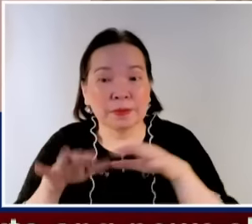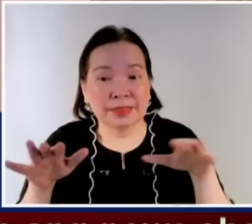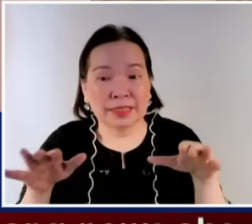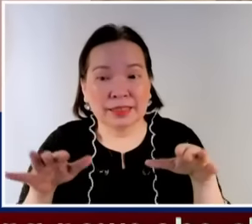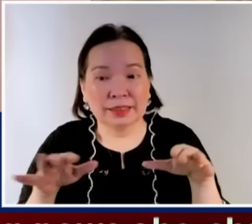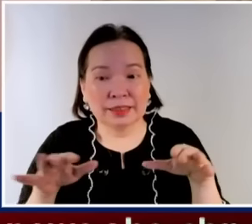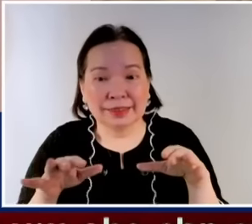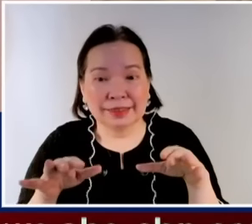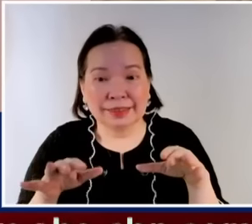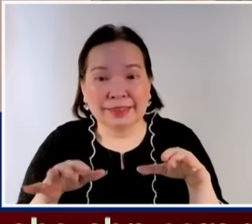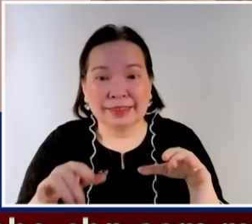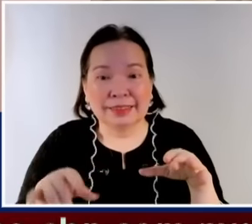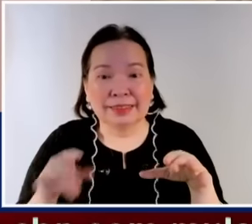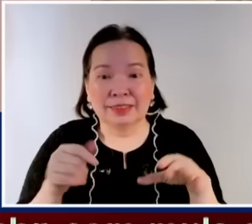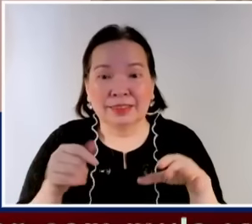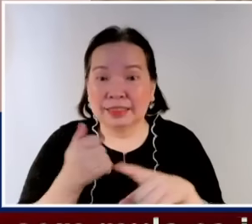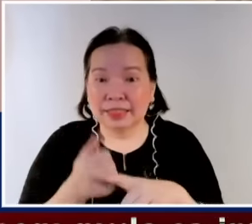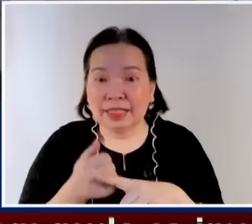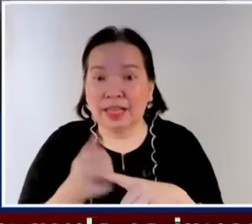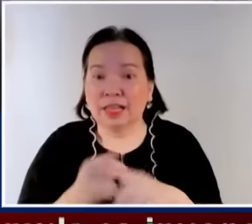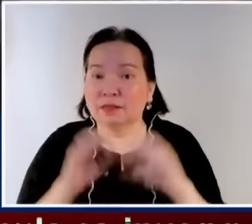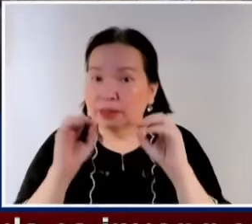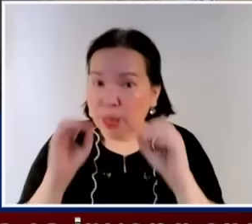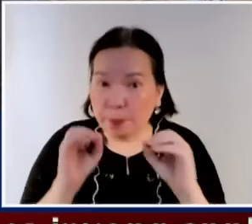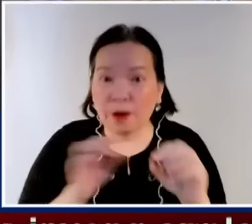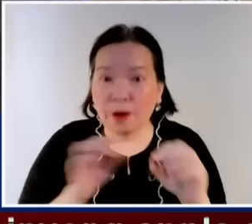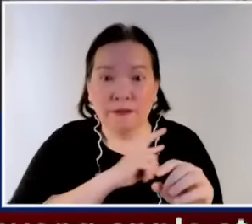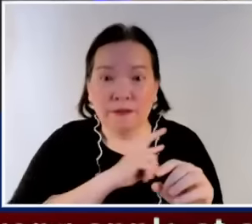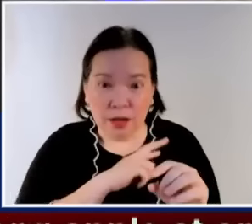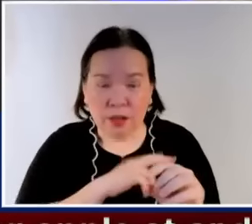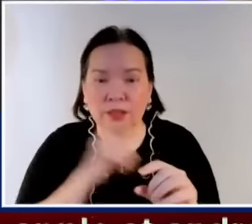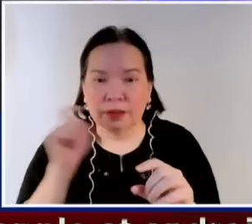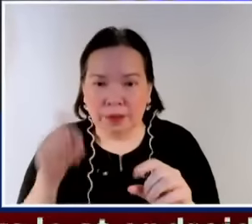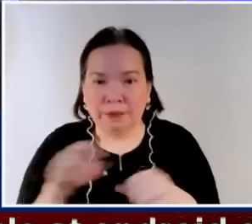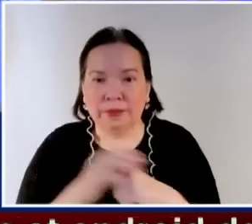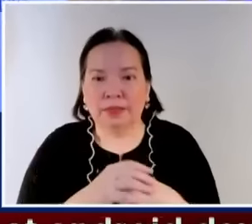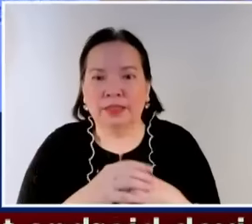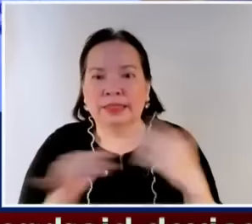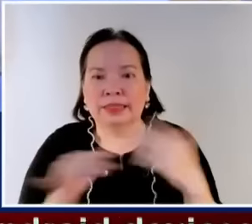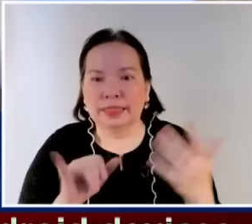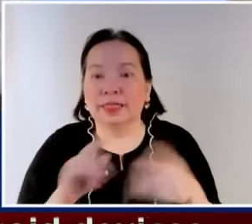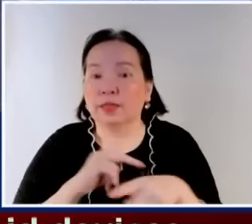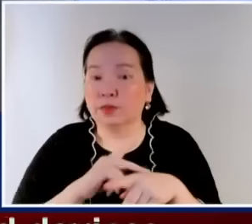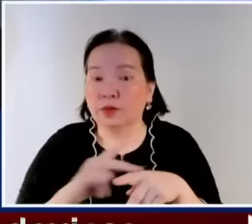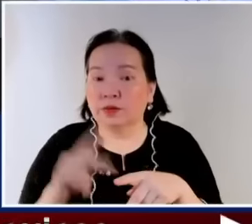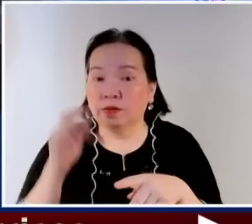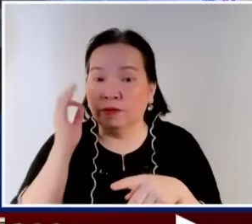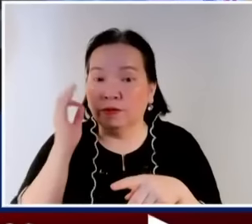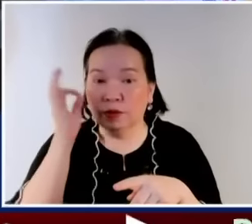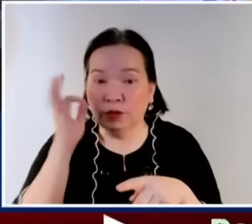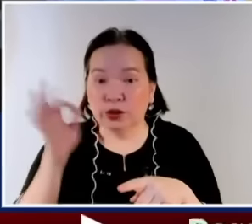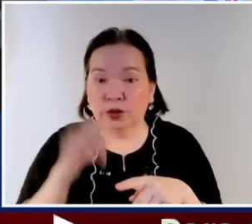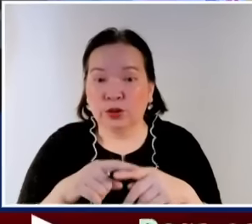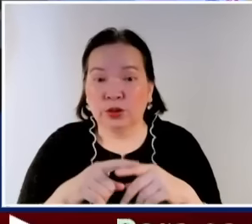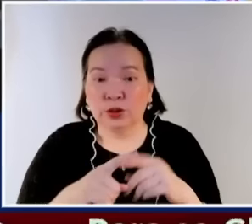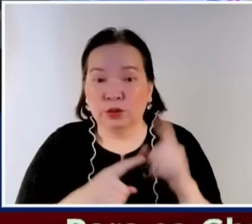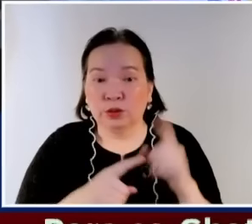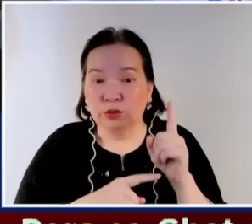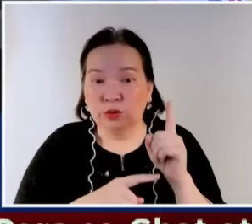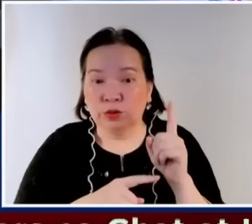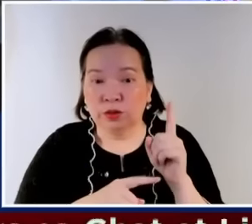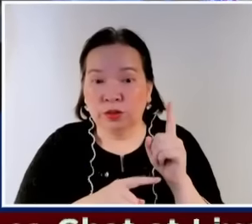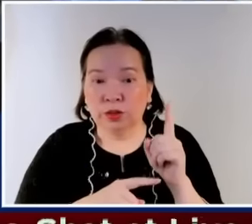for them to be taught the right values. Wagi na sa professional fiction category ang Kwentoons, si Bino, si Buboy,